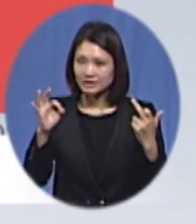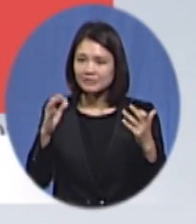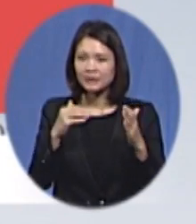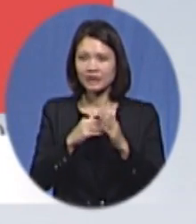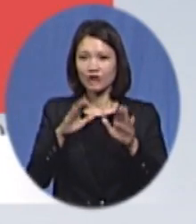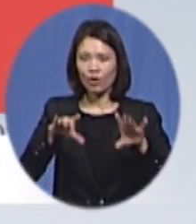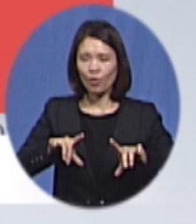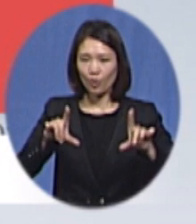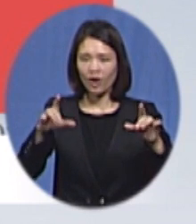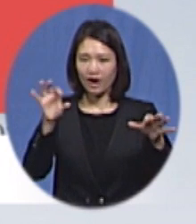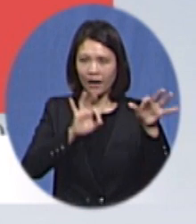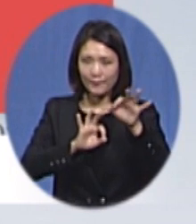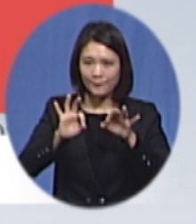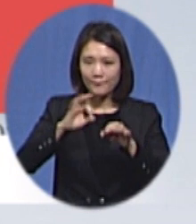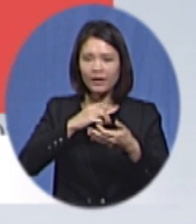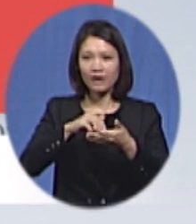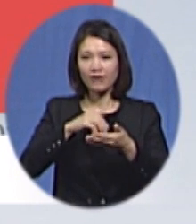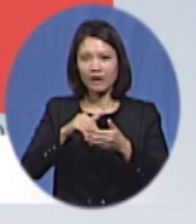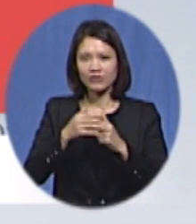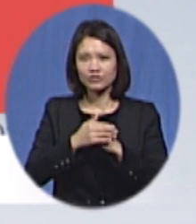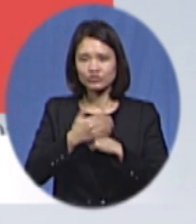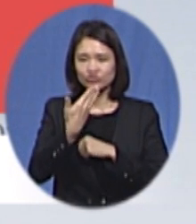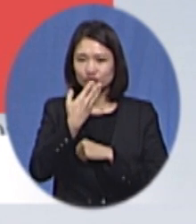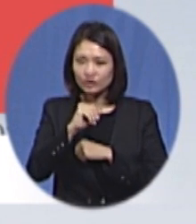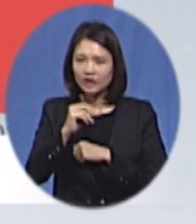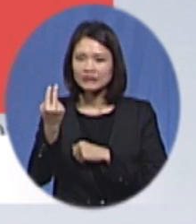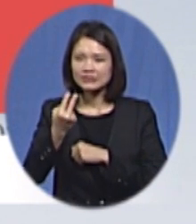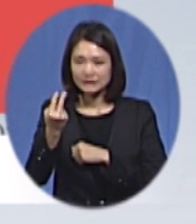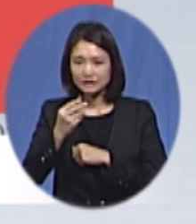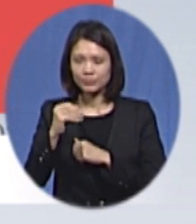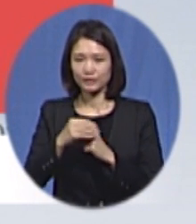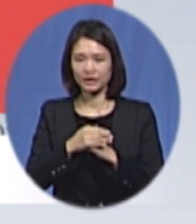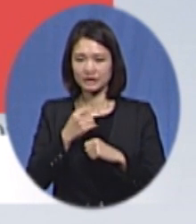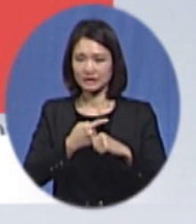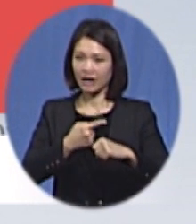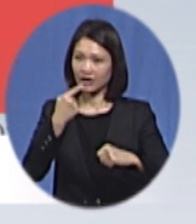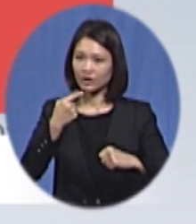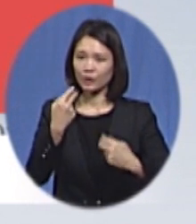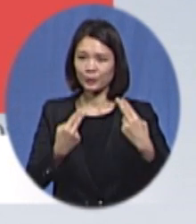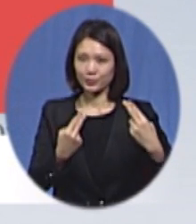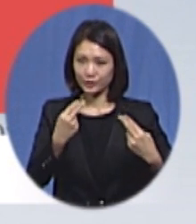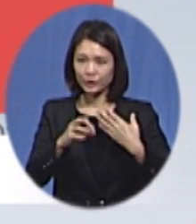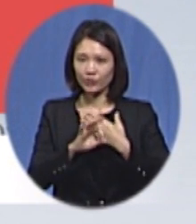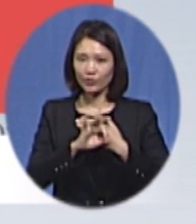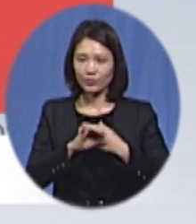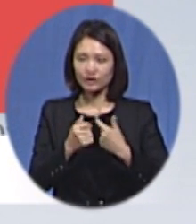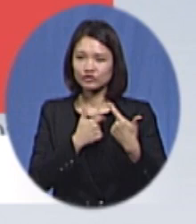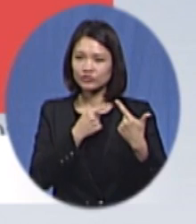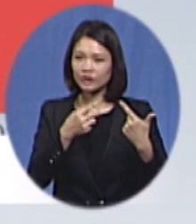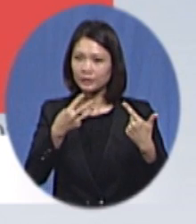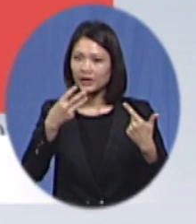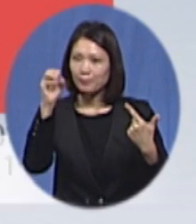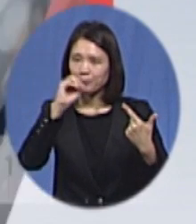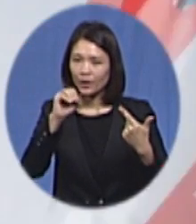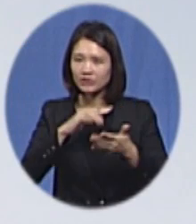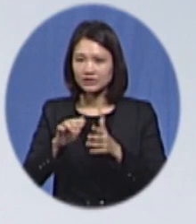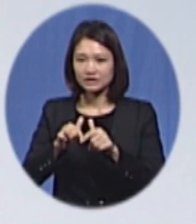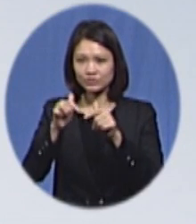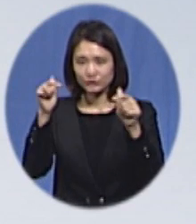올해 자선냄비 거리 모금액은 9억 2천여만 원으로 지난해 같은 기간에 비해 6.3%